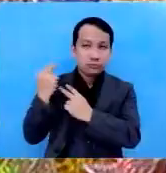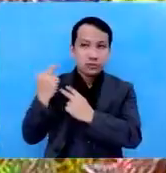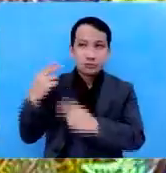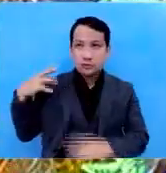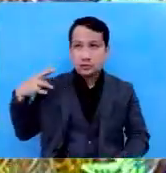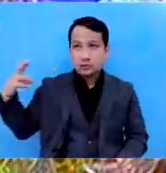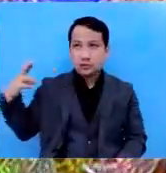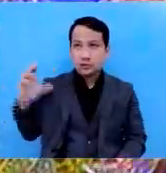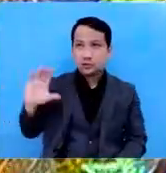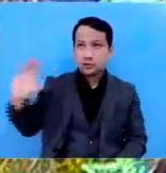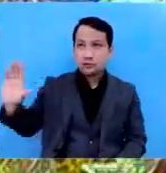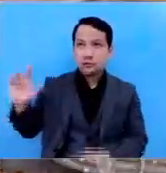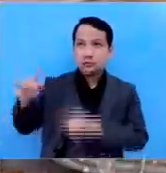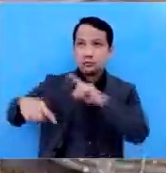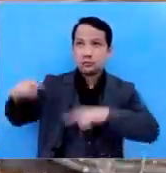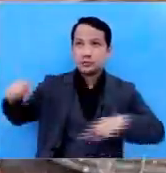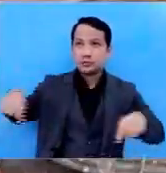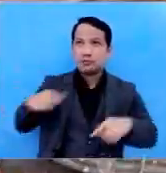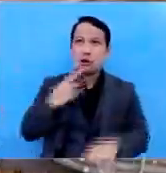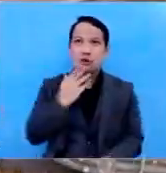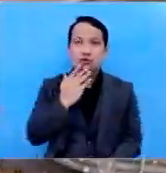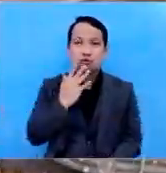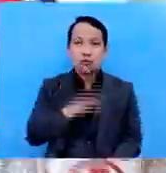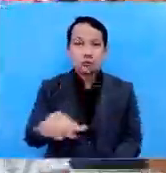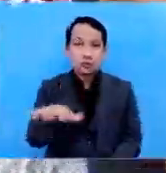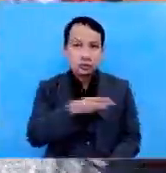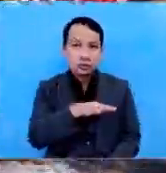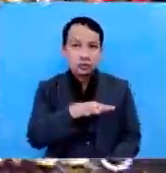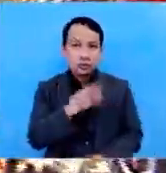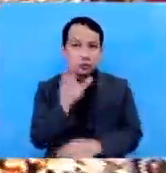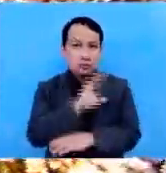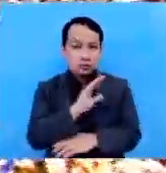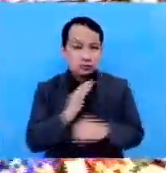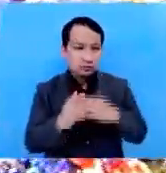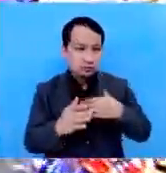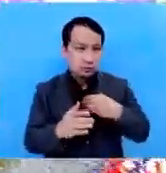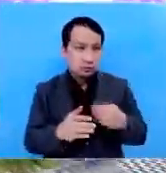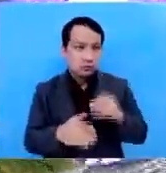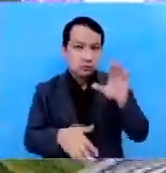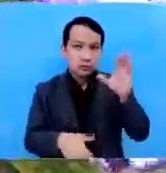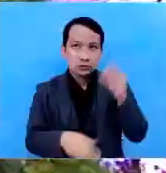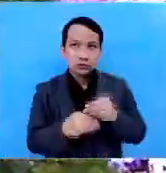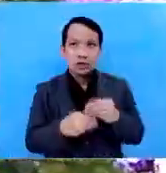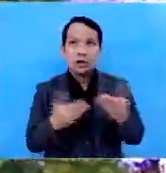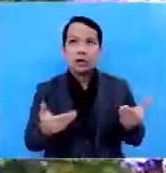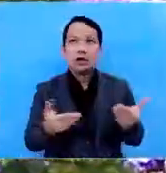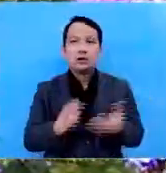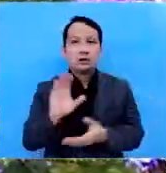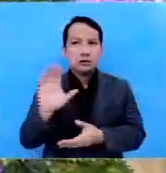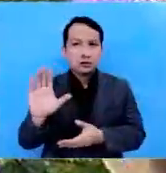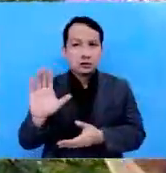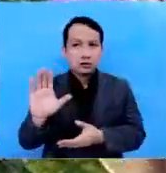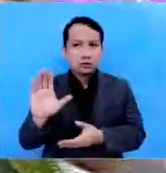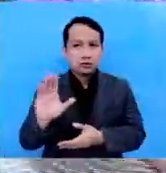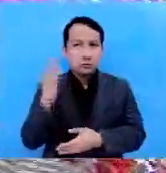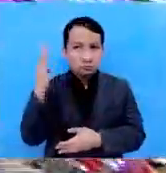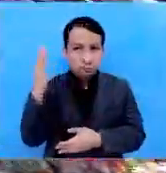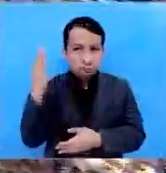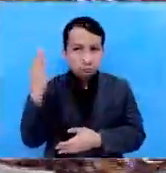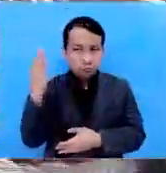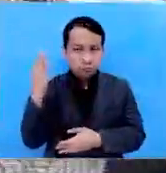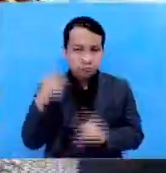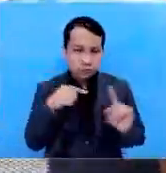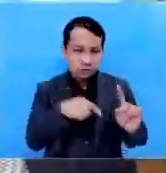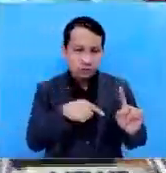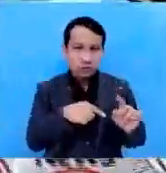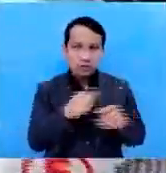nyo, merong iba't iba ng kulay ng mga Christmas tree. Ito may puti. Sa ibang stalls, meron din silang kulay blue. Tapos may isang Christmas tree